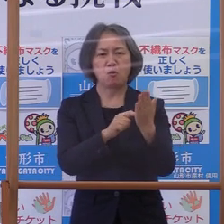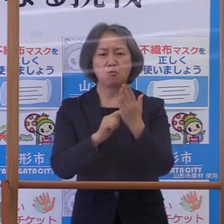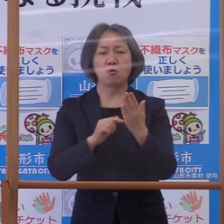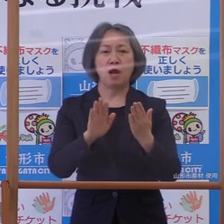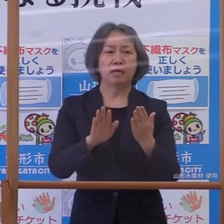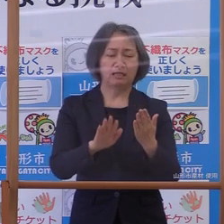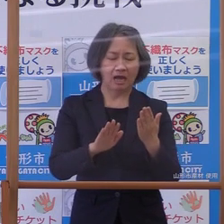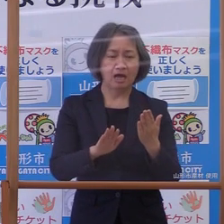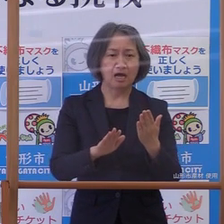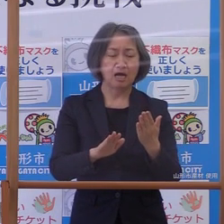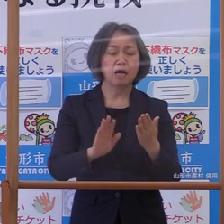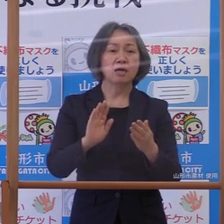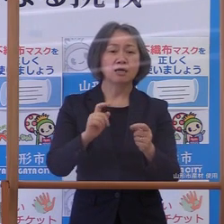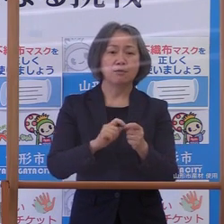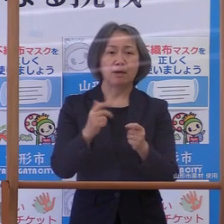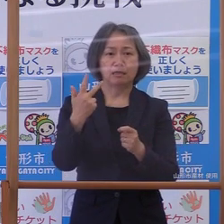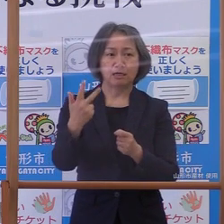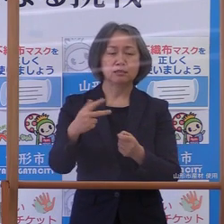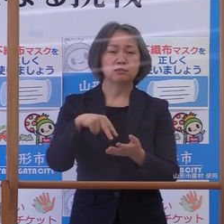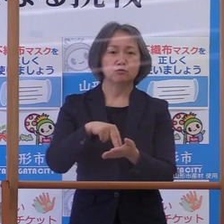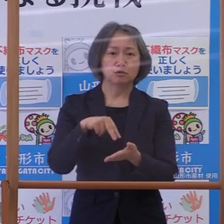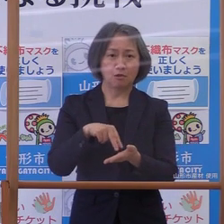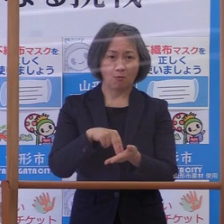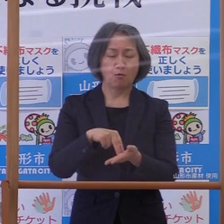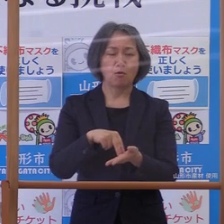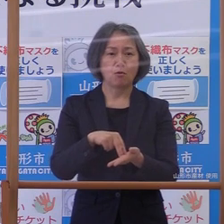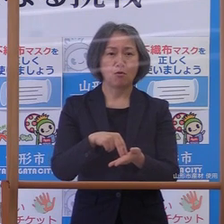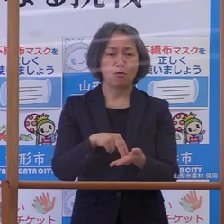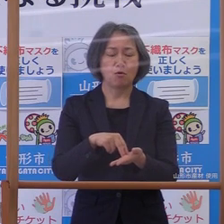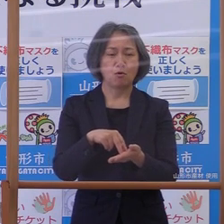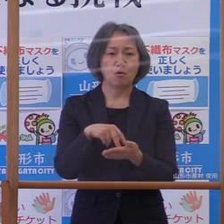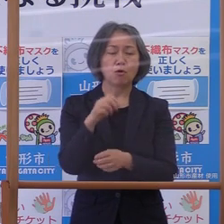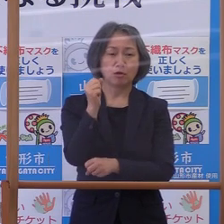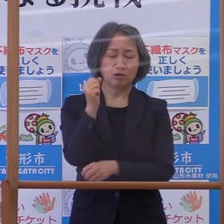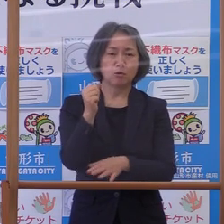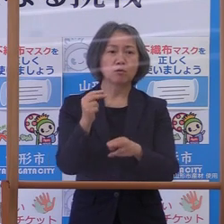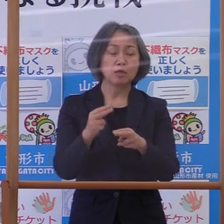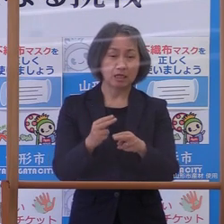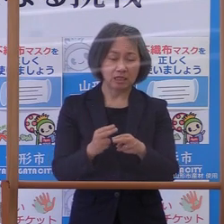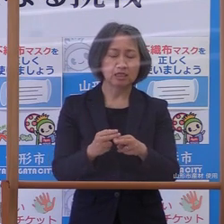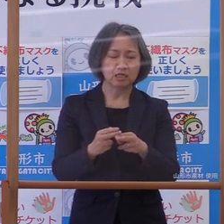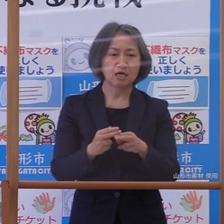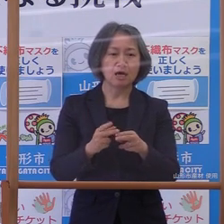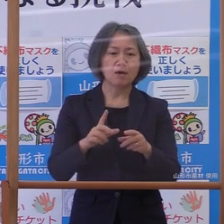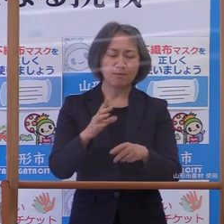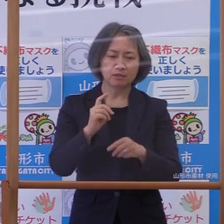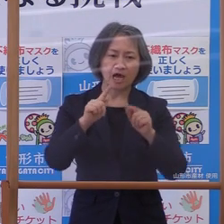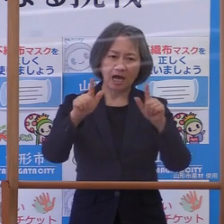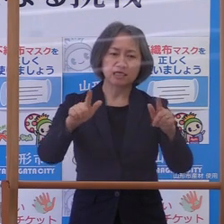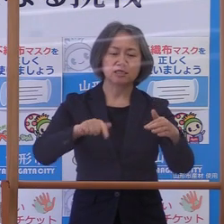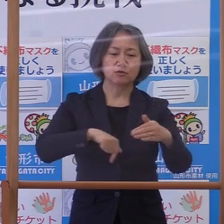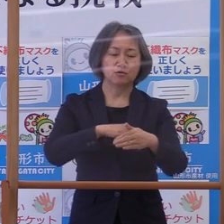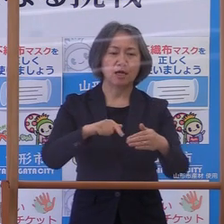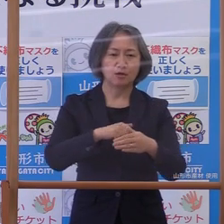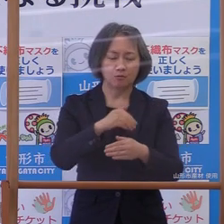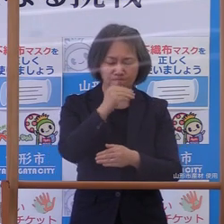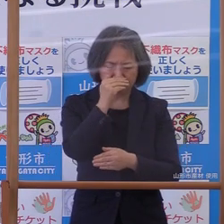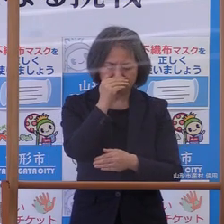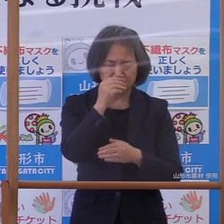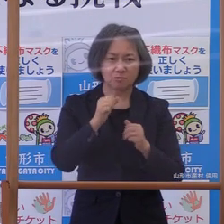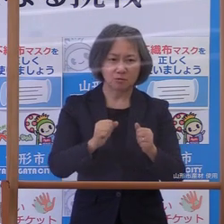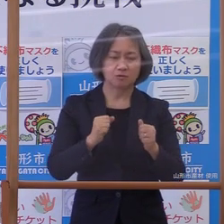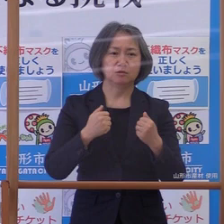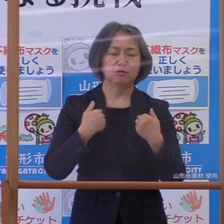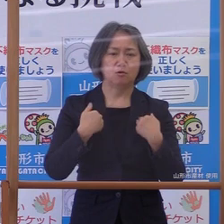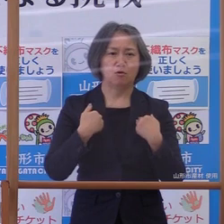ども、山形市としましても基本的にまずは発信の内容を充実させるといった